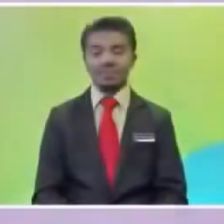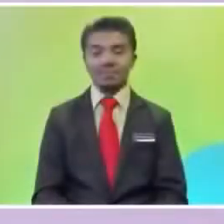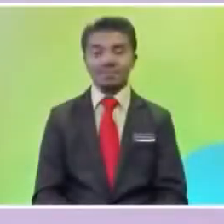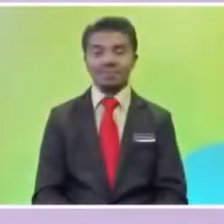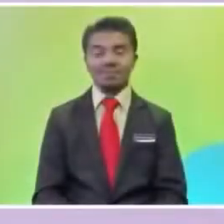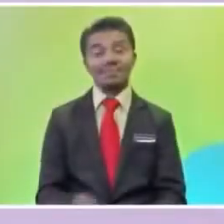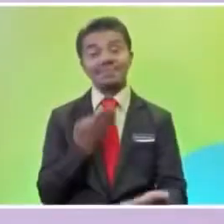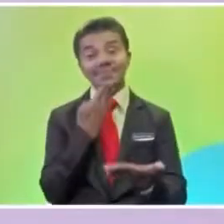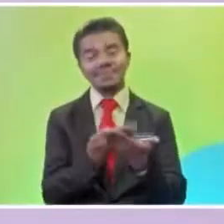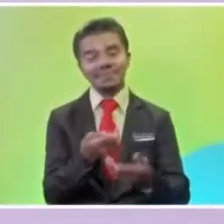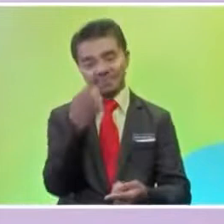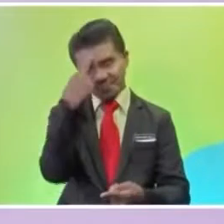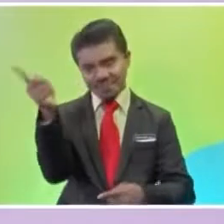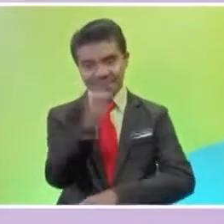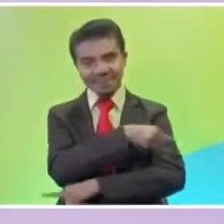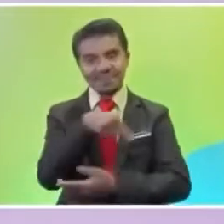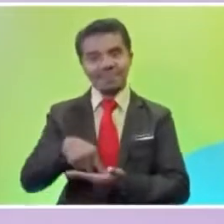baik untuk